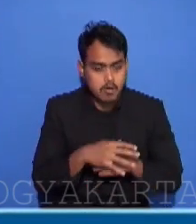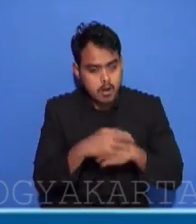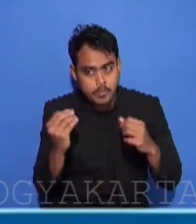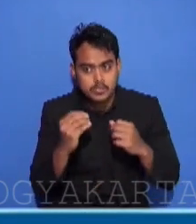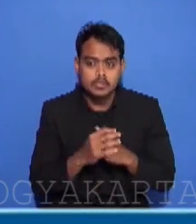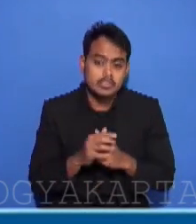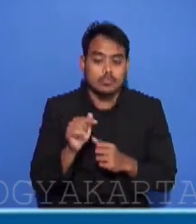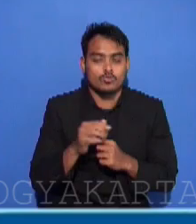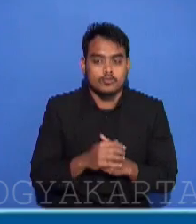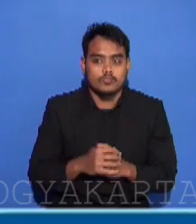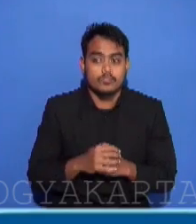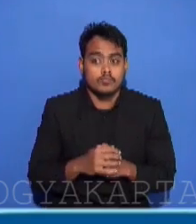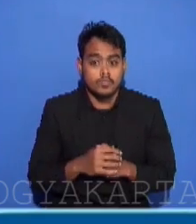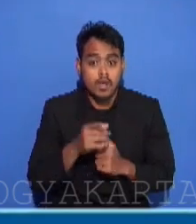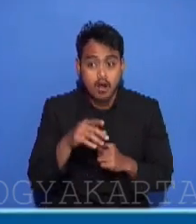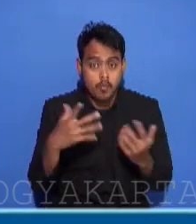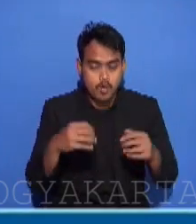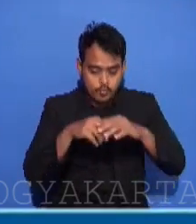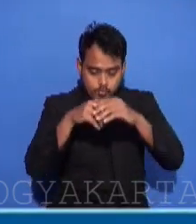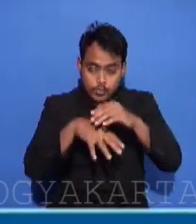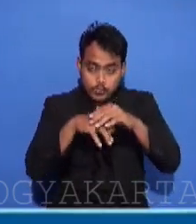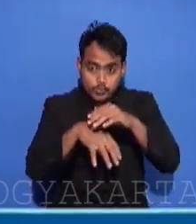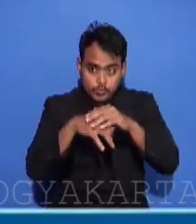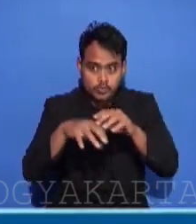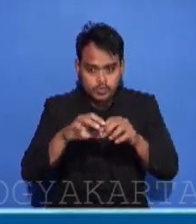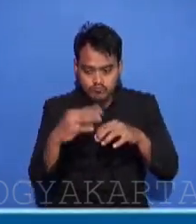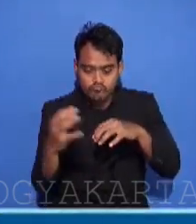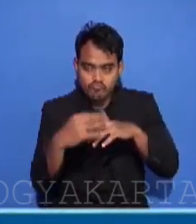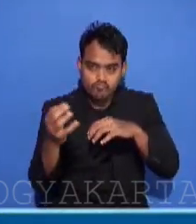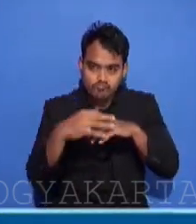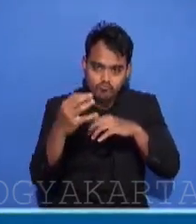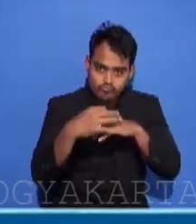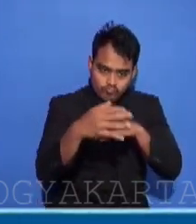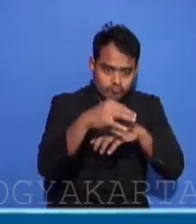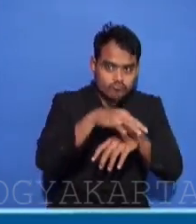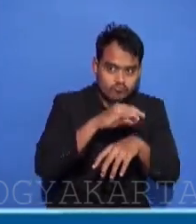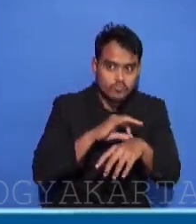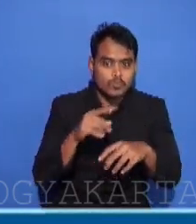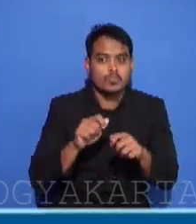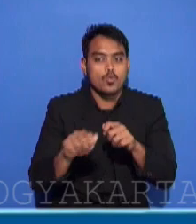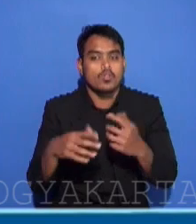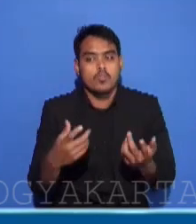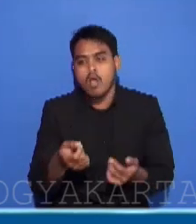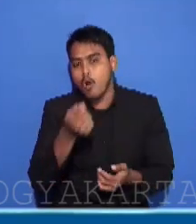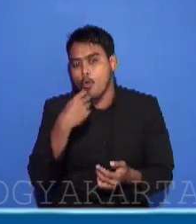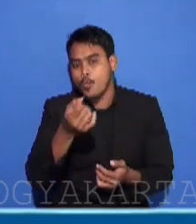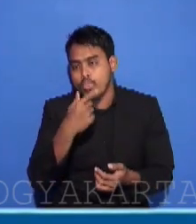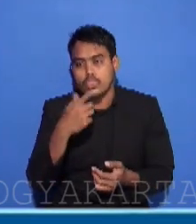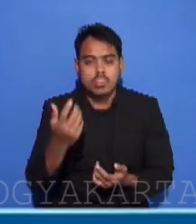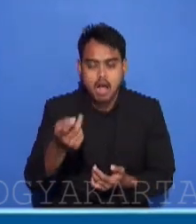jalaran saking rimpang oyothipun meniko sagetipun dadosaken minongko busoto leukimia ingkang muragabi sangat